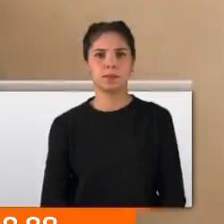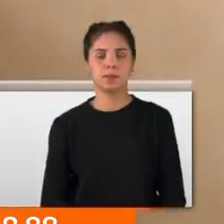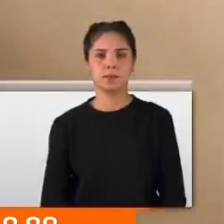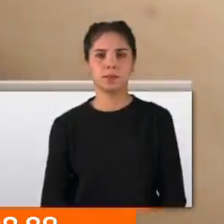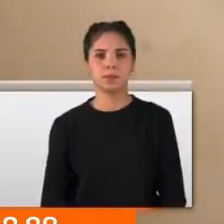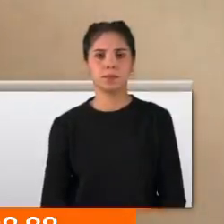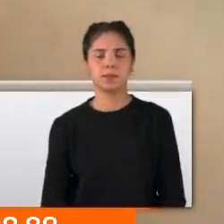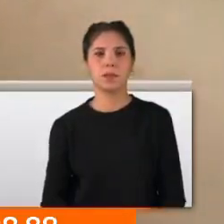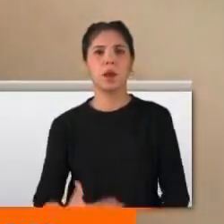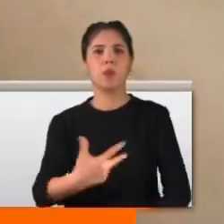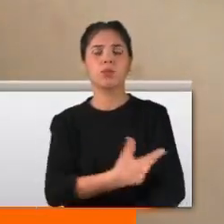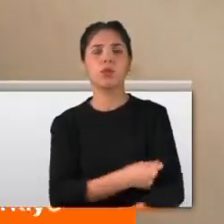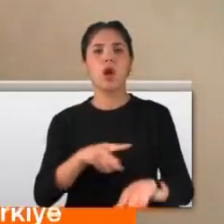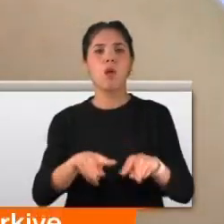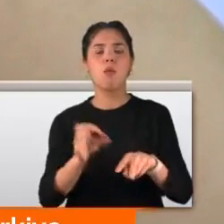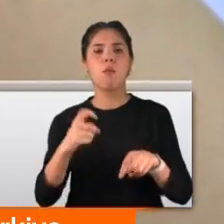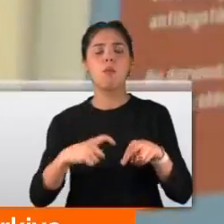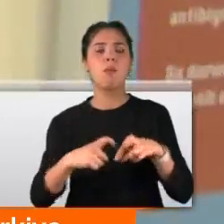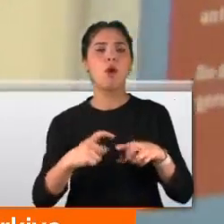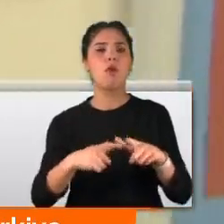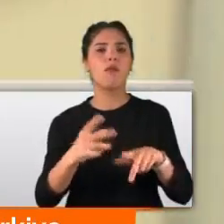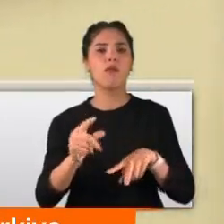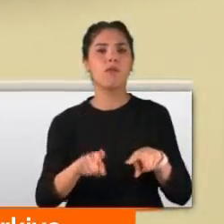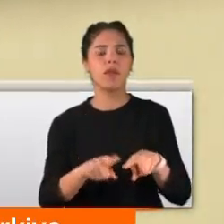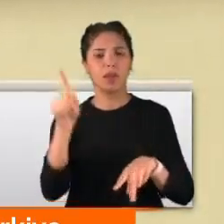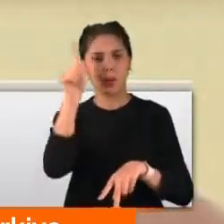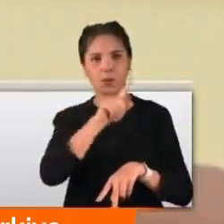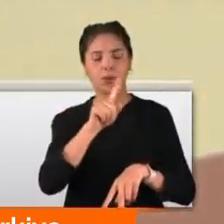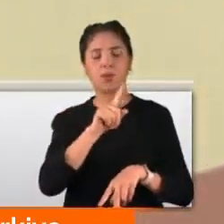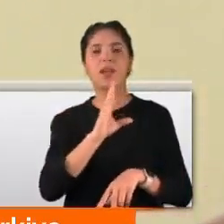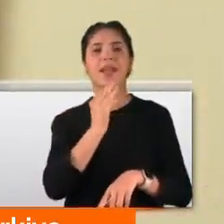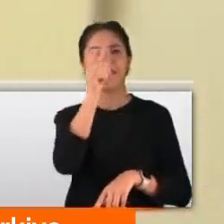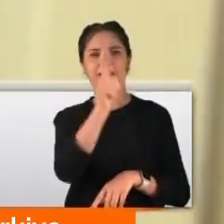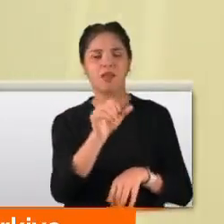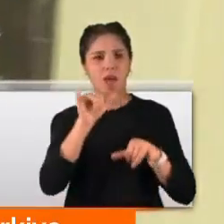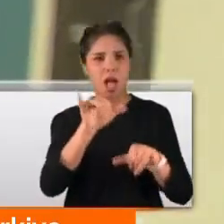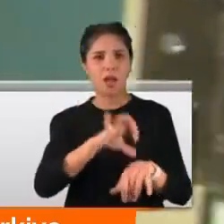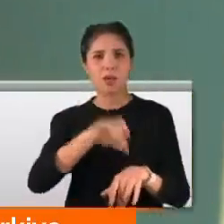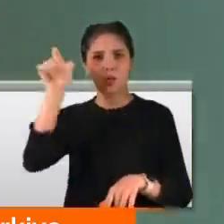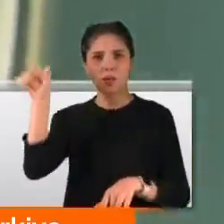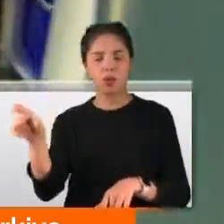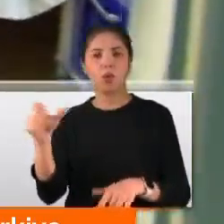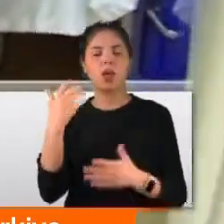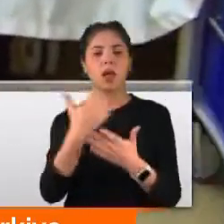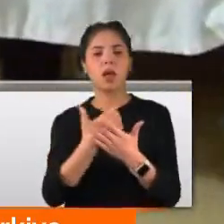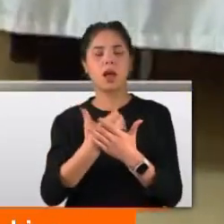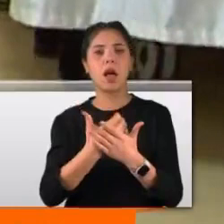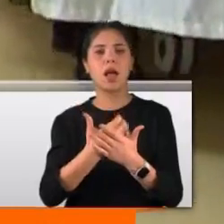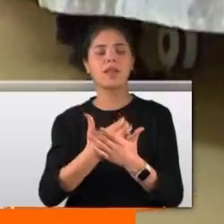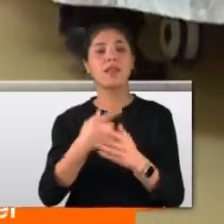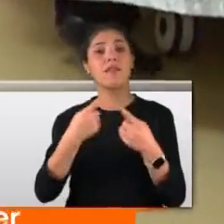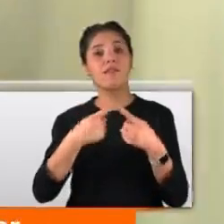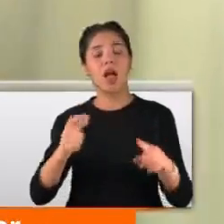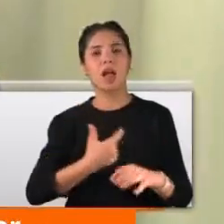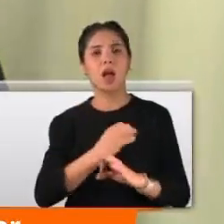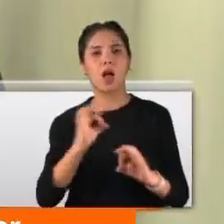morfinmiş. Aldığı morfin miktarı yüzünden hastanenin kara listeye aldığı gence aynı doktor bu kez kayıt dışı bir öneri sundu.